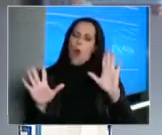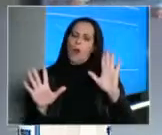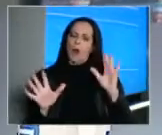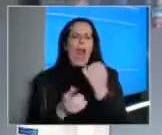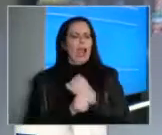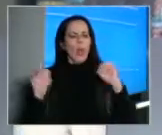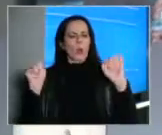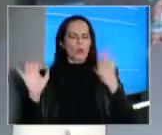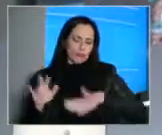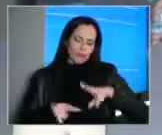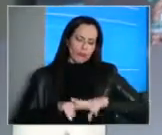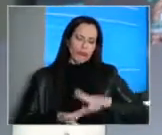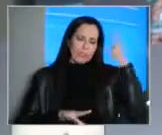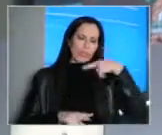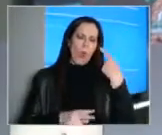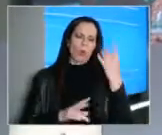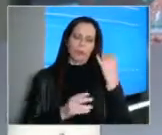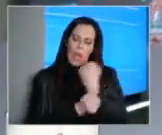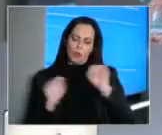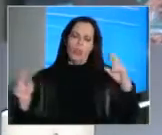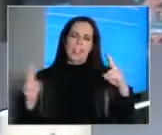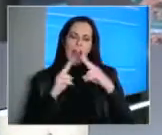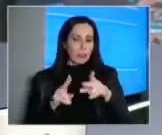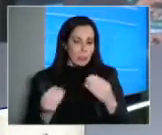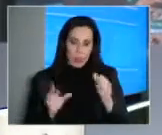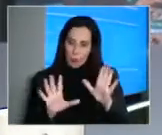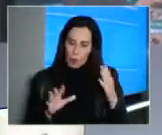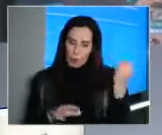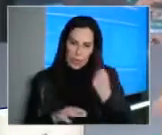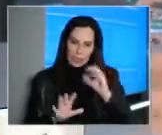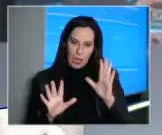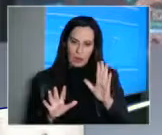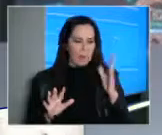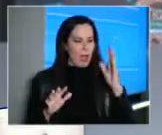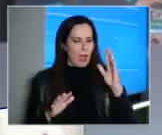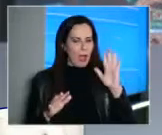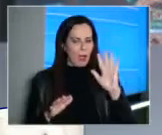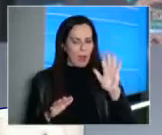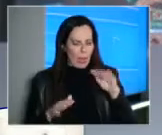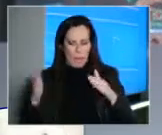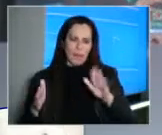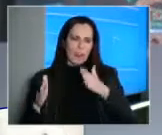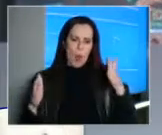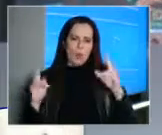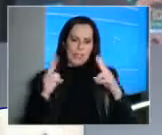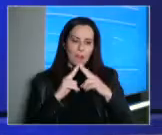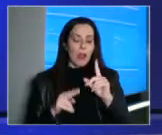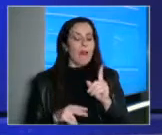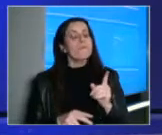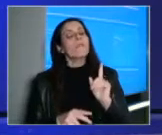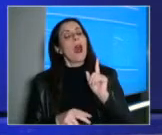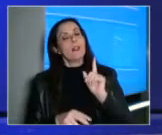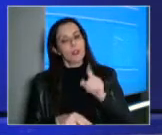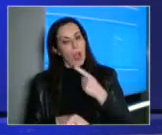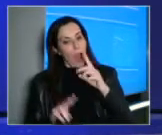עקרון החילוניות, הזהות החילונית של הרפובליקה הצרפתית, שזה דבר מאוד חזק באתוס הצרפתי, אגב גם בימין וגם בשמאל, ואפשר